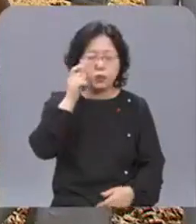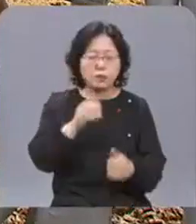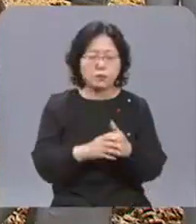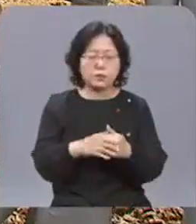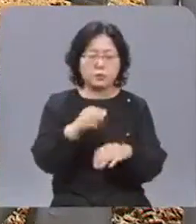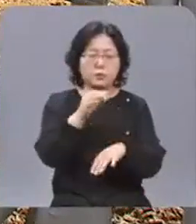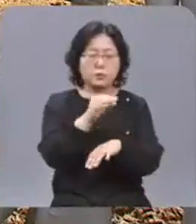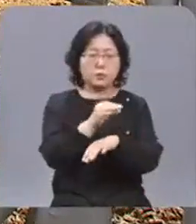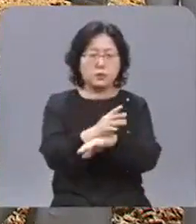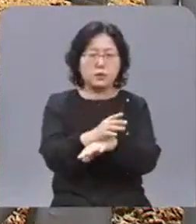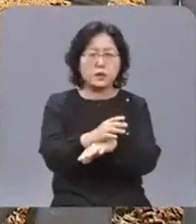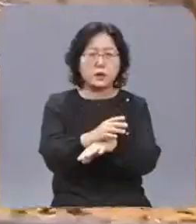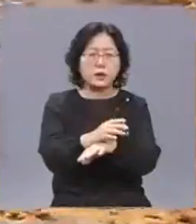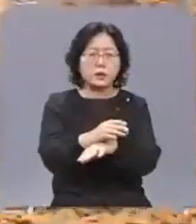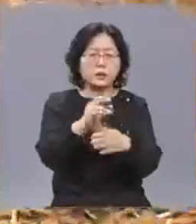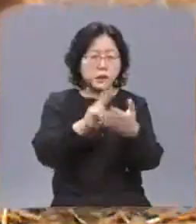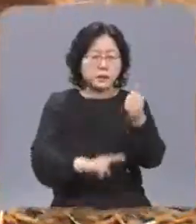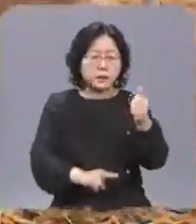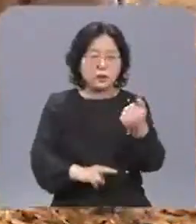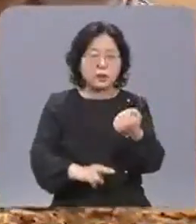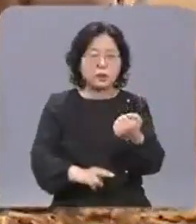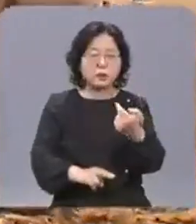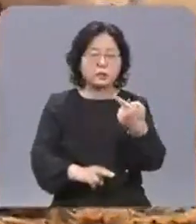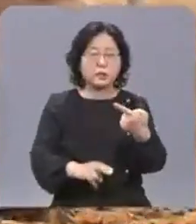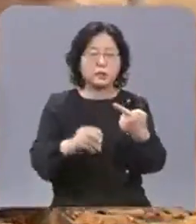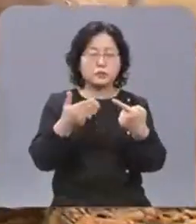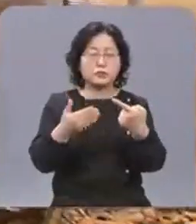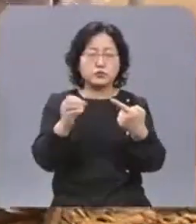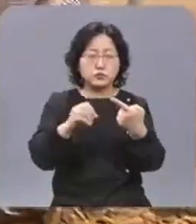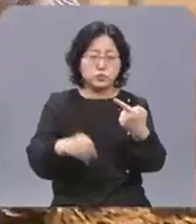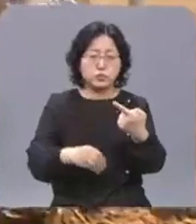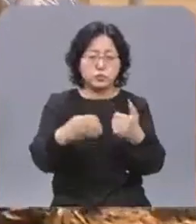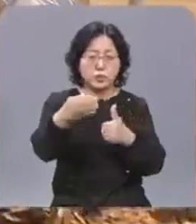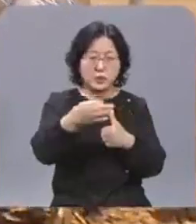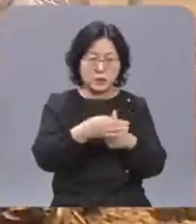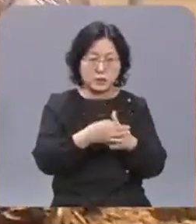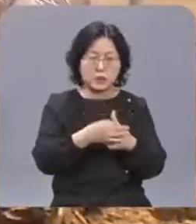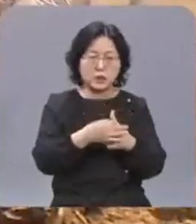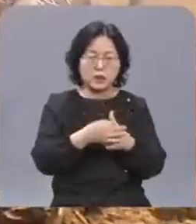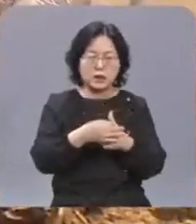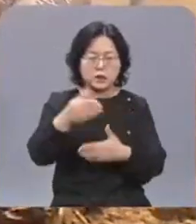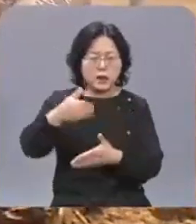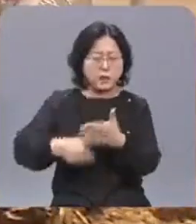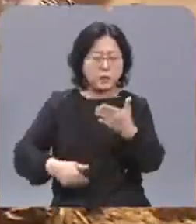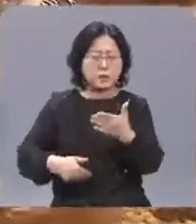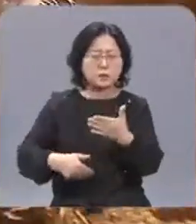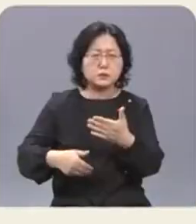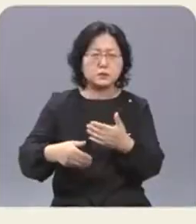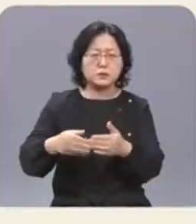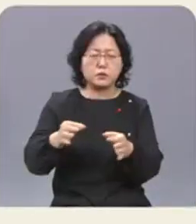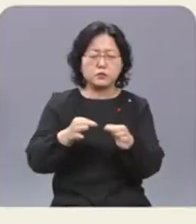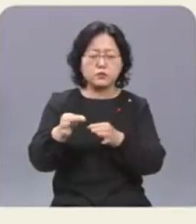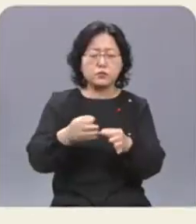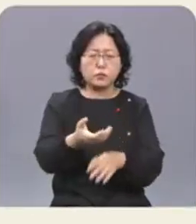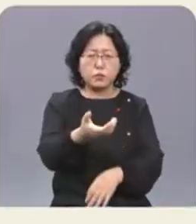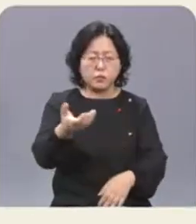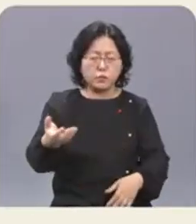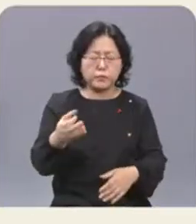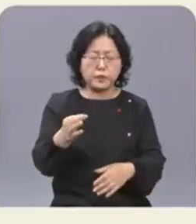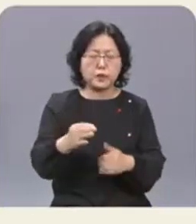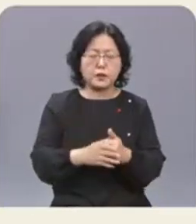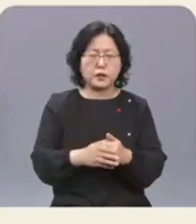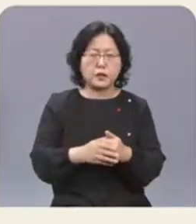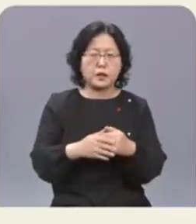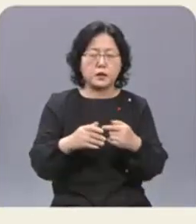수취율은 2021년 기준 51.9%. 나머지는 유통 비용입니다. 소한